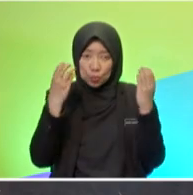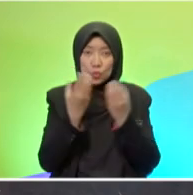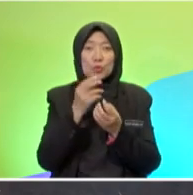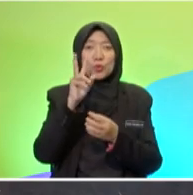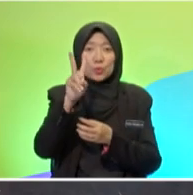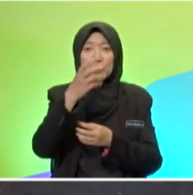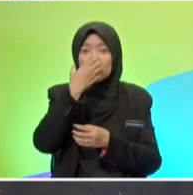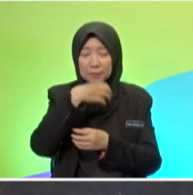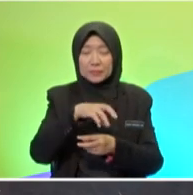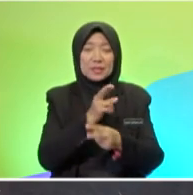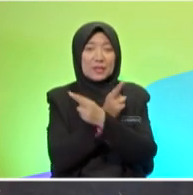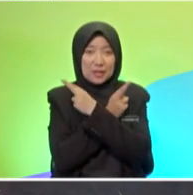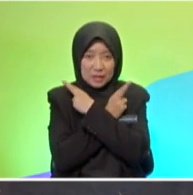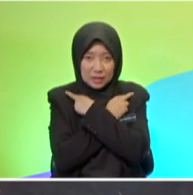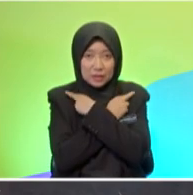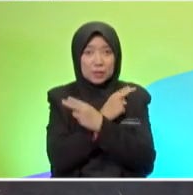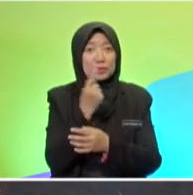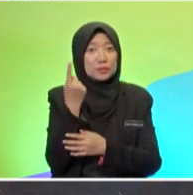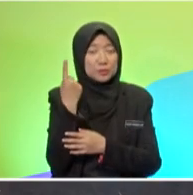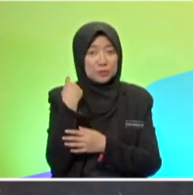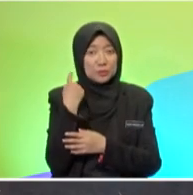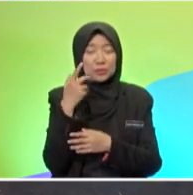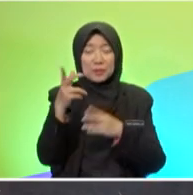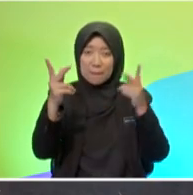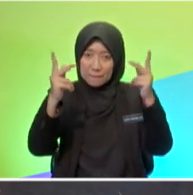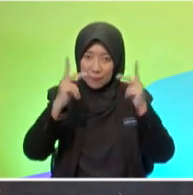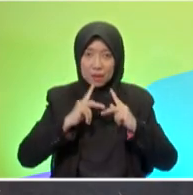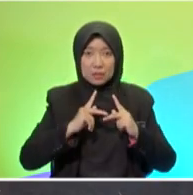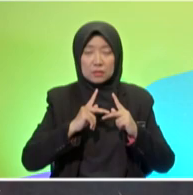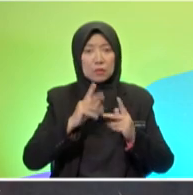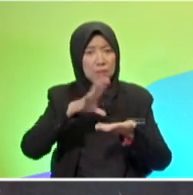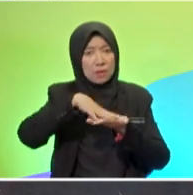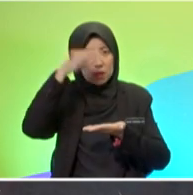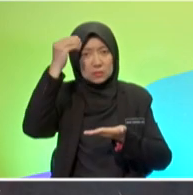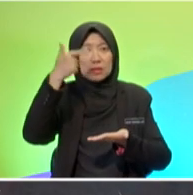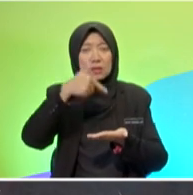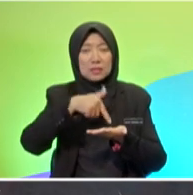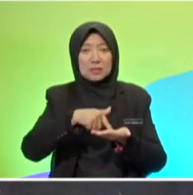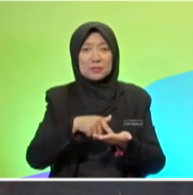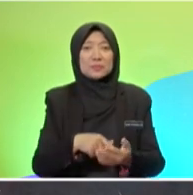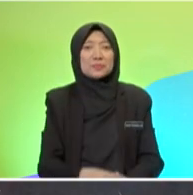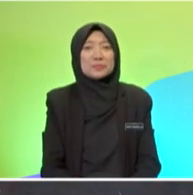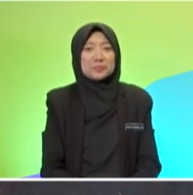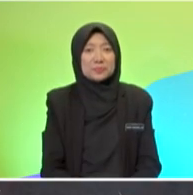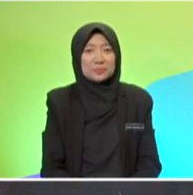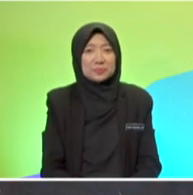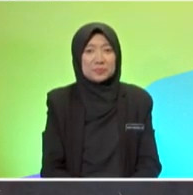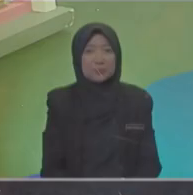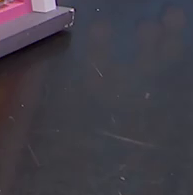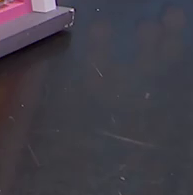Betul. Kita berhenti berehat seketika cikgu. Kita kembali selepas ini untuk lebih banyak lagi aktiviti yang menarik. Jangan ke mana-mana.